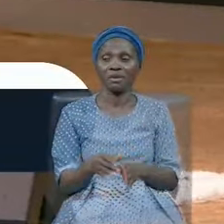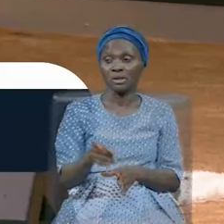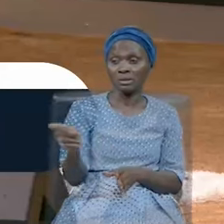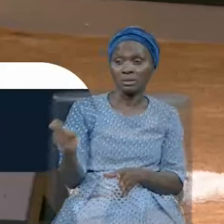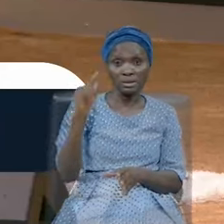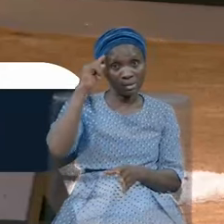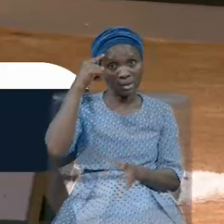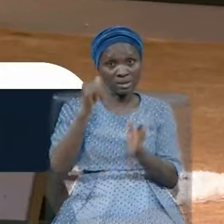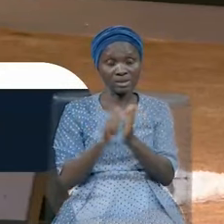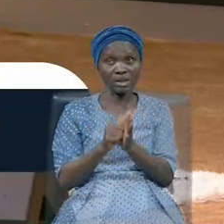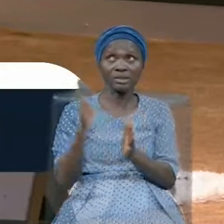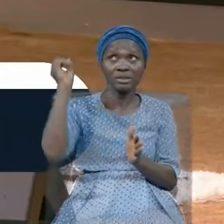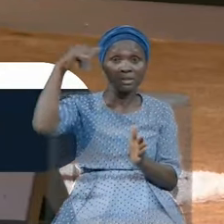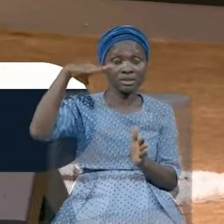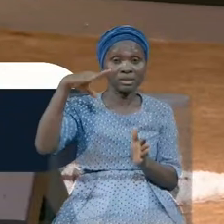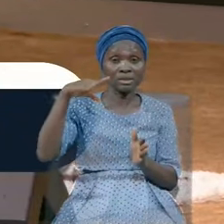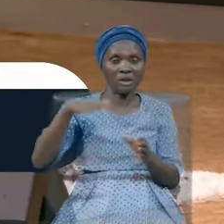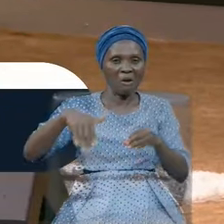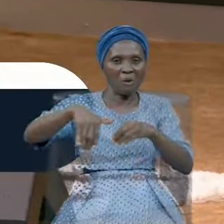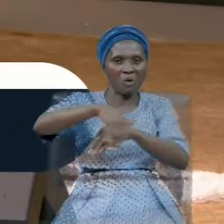que la grâce couvre tout.